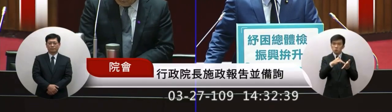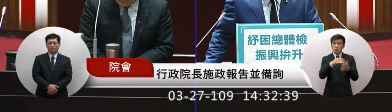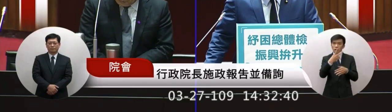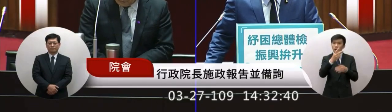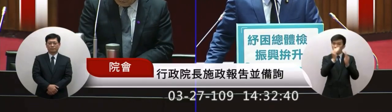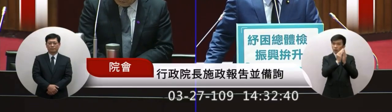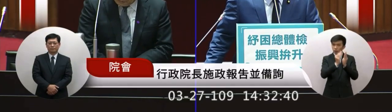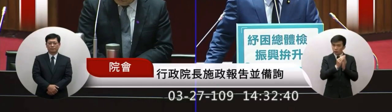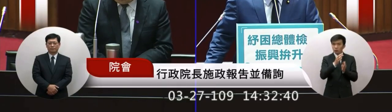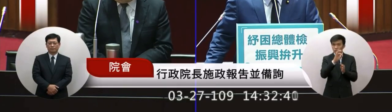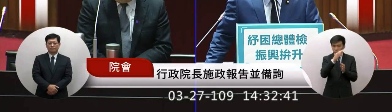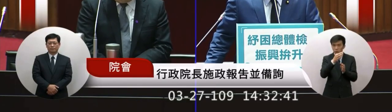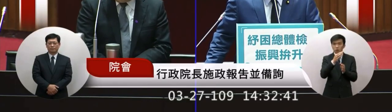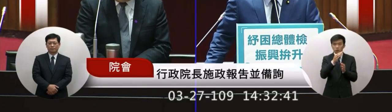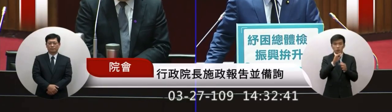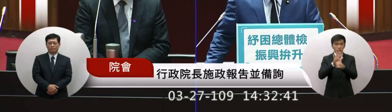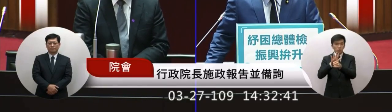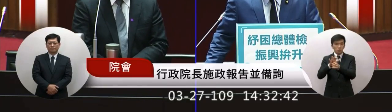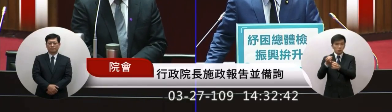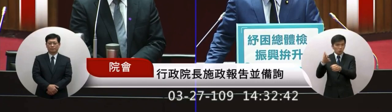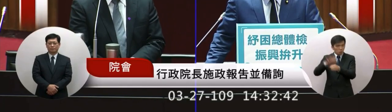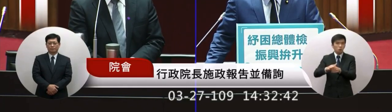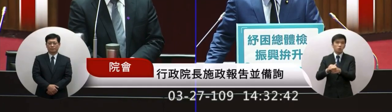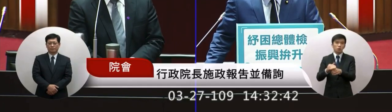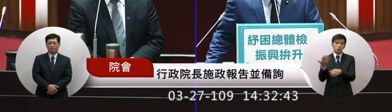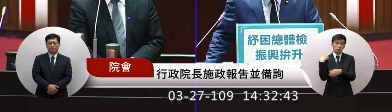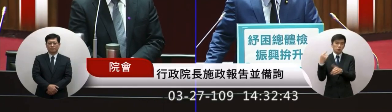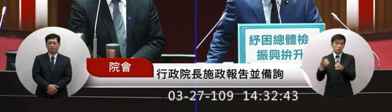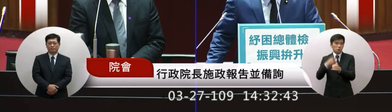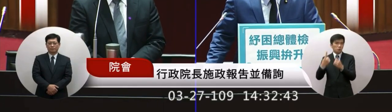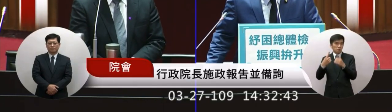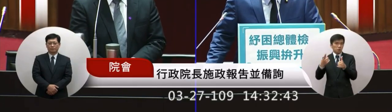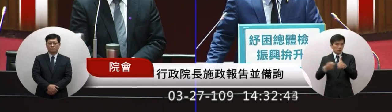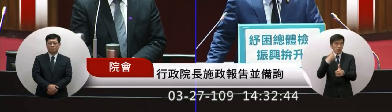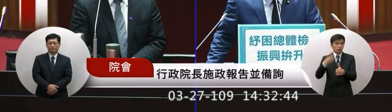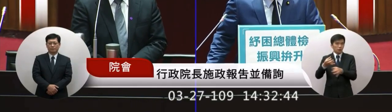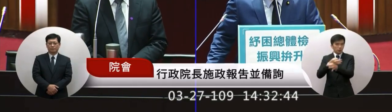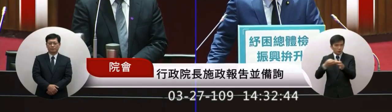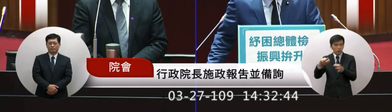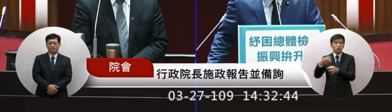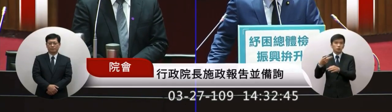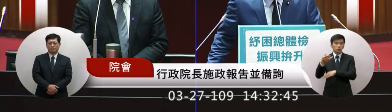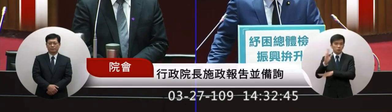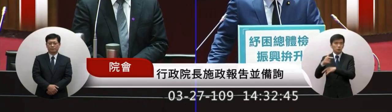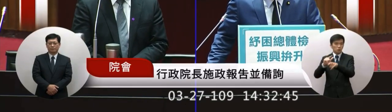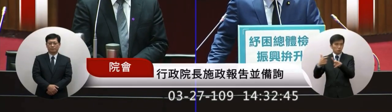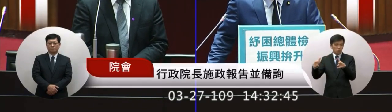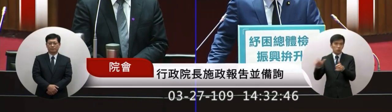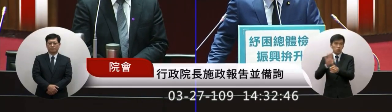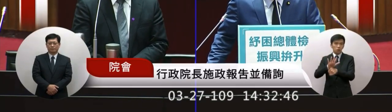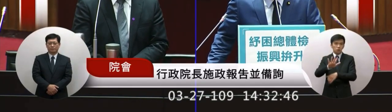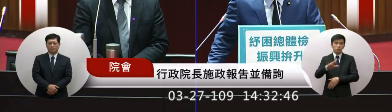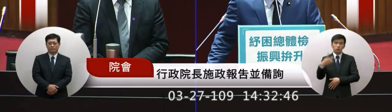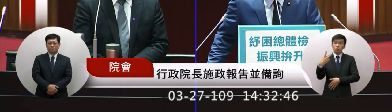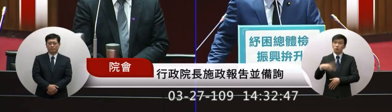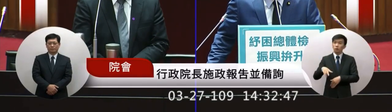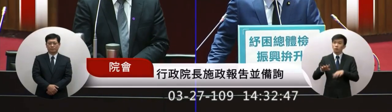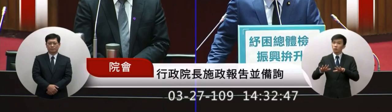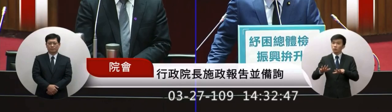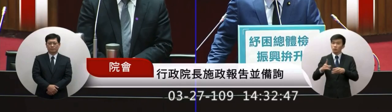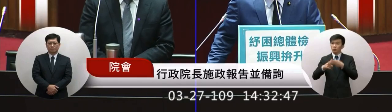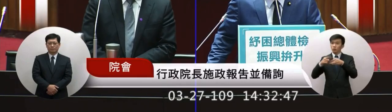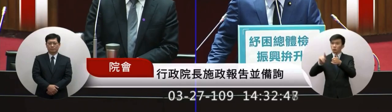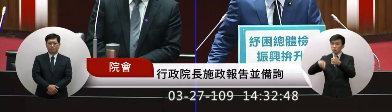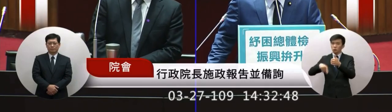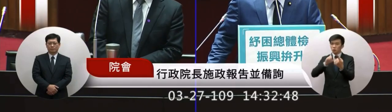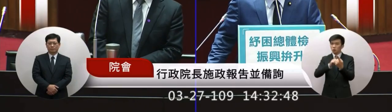也包括降息、货币政策跟财政的政策都动起来了哈。那我们的主计总处哈，对这次疫情可能冲击的经济